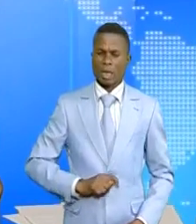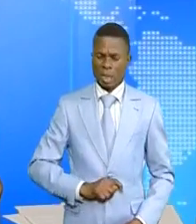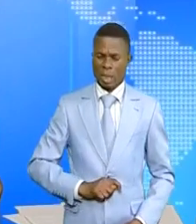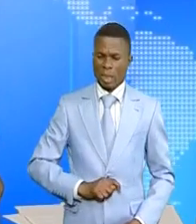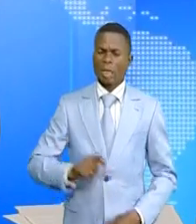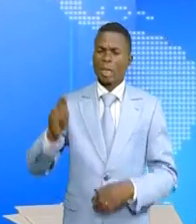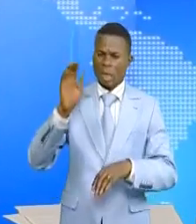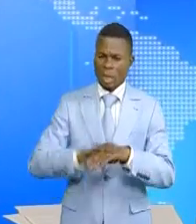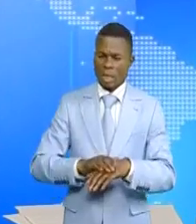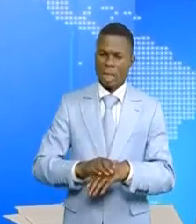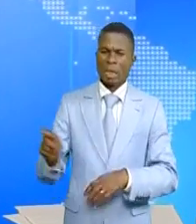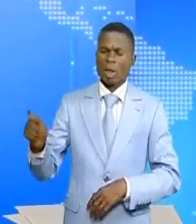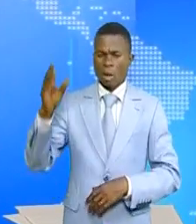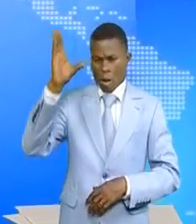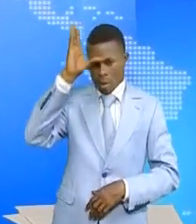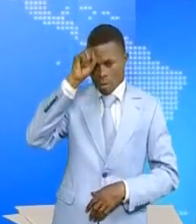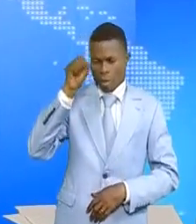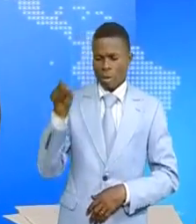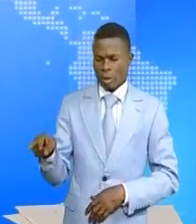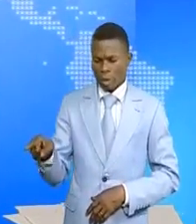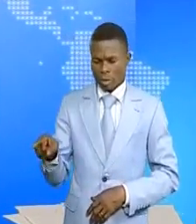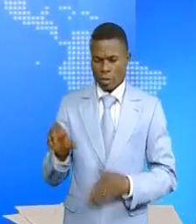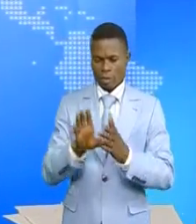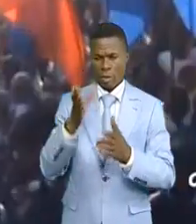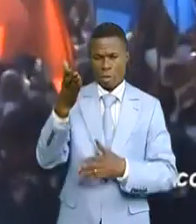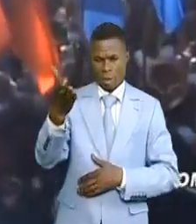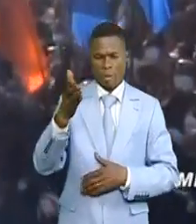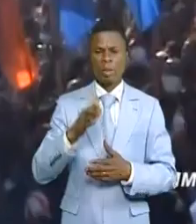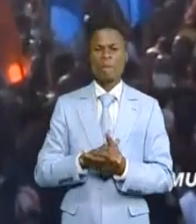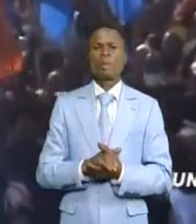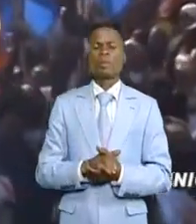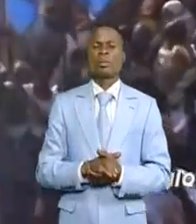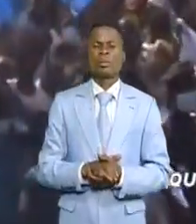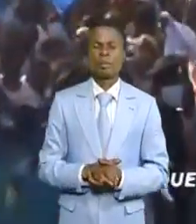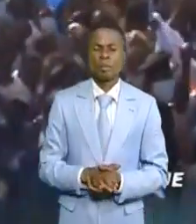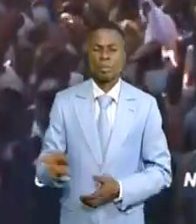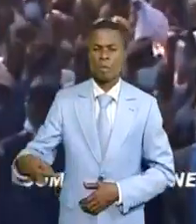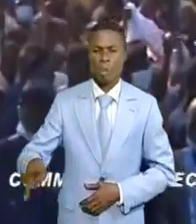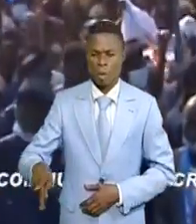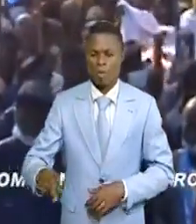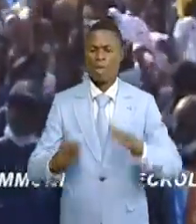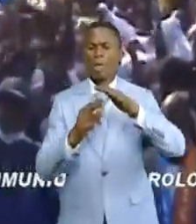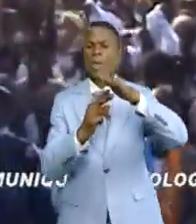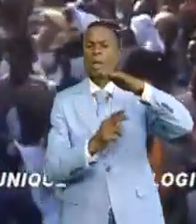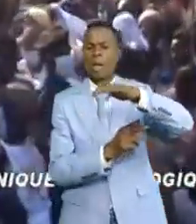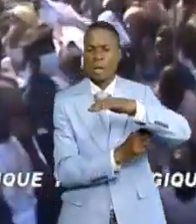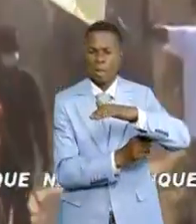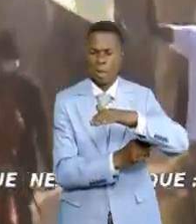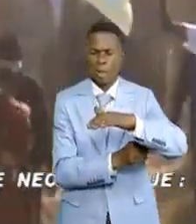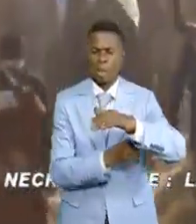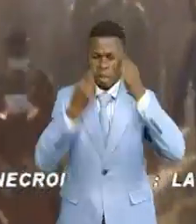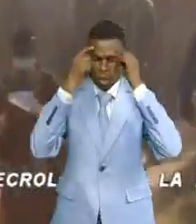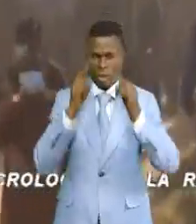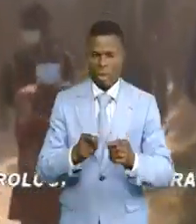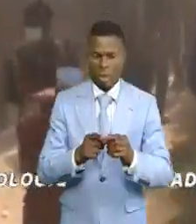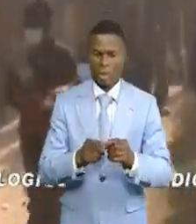se vit dans le Kwango. Grâce Marceau pour le commentaire. Le gouverneur du Kwango, Jean-Marie Petit-Petit, qui a opté pour